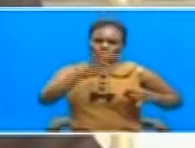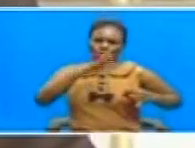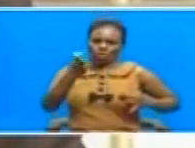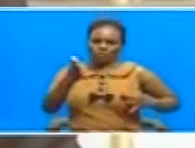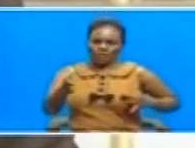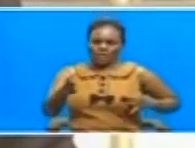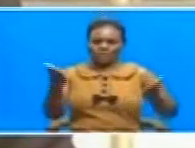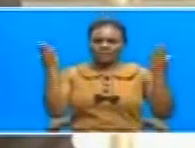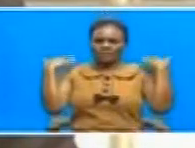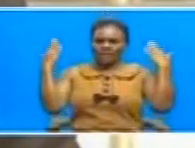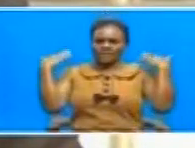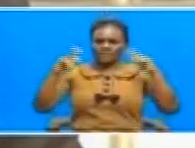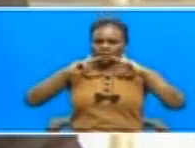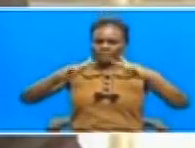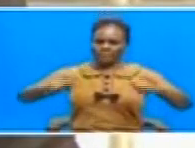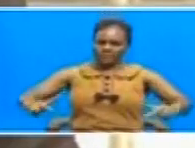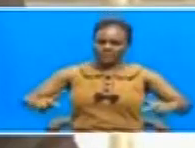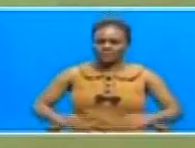in eternal peace.